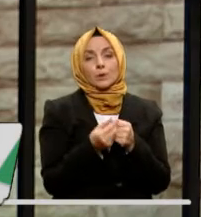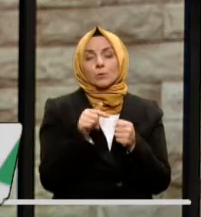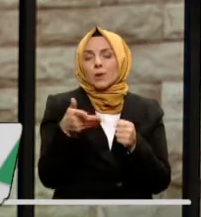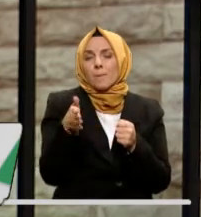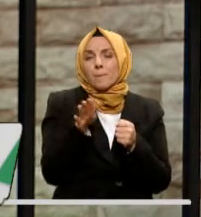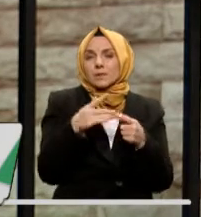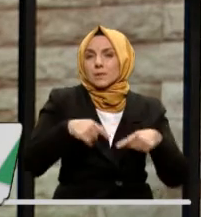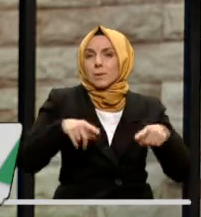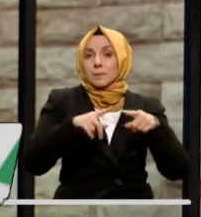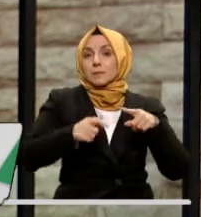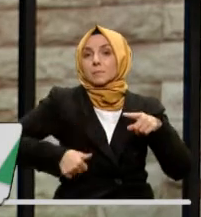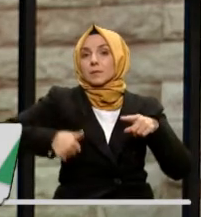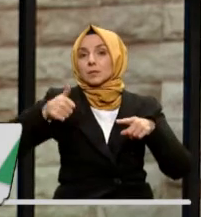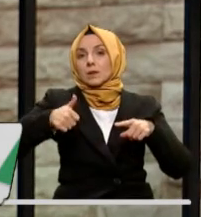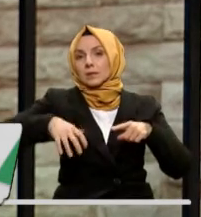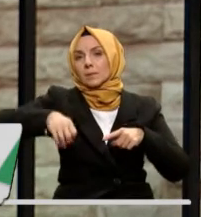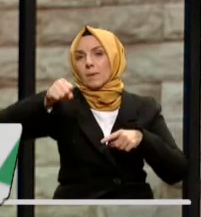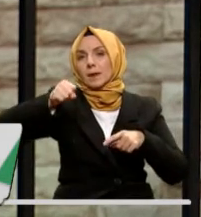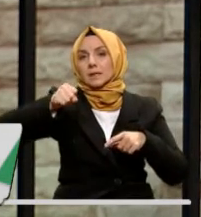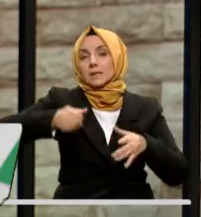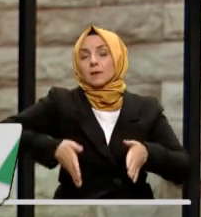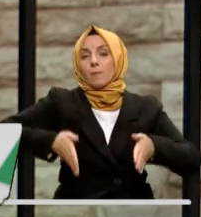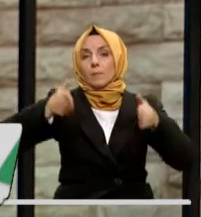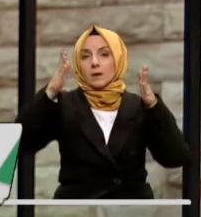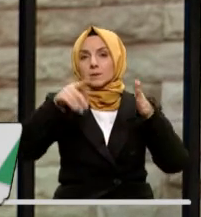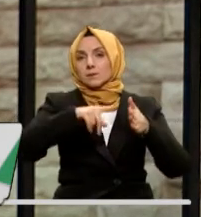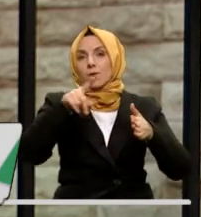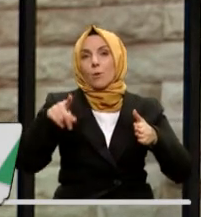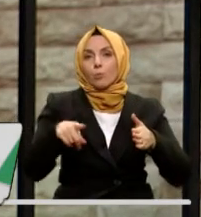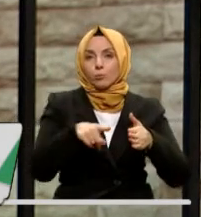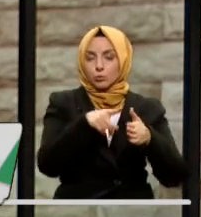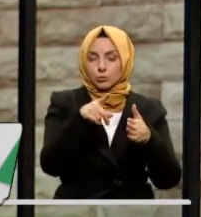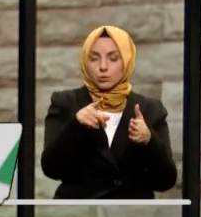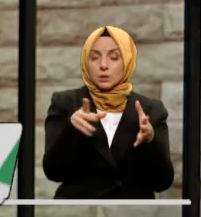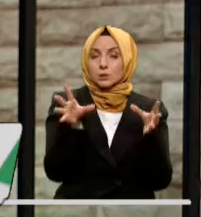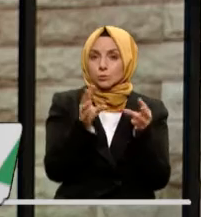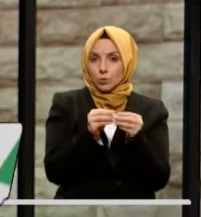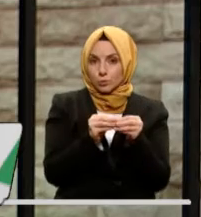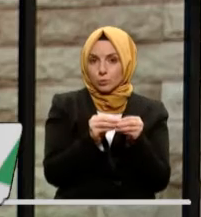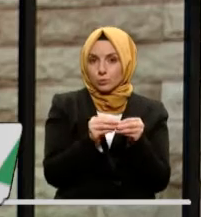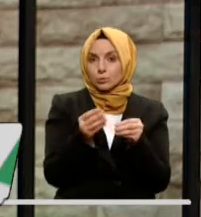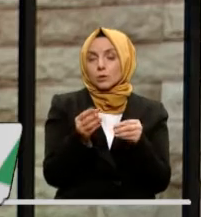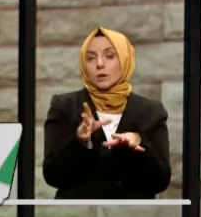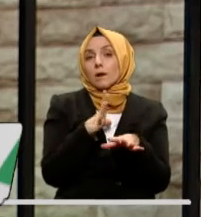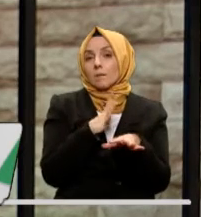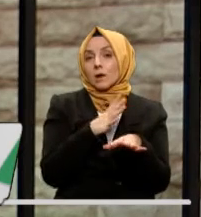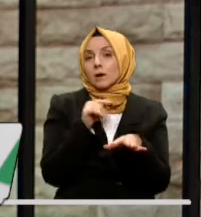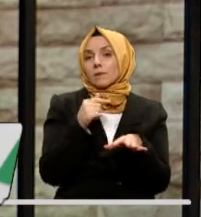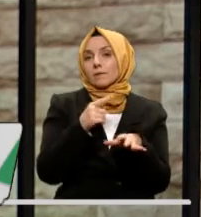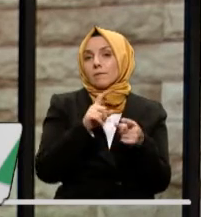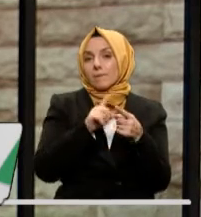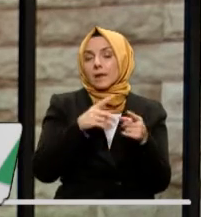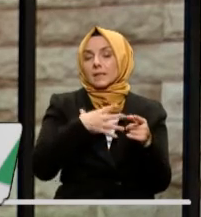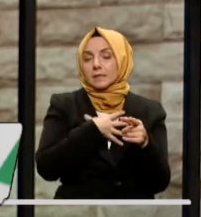yine başkanlığımızın Merkez binasında Bunların tedarikini sağlayabiliyoruz aynı zamanda Diyanet